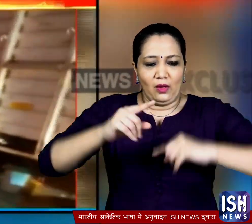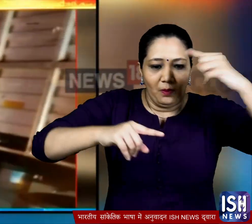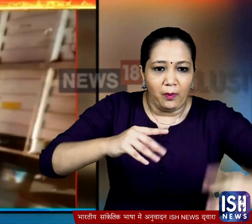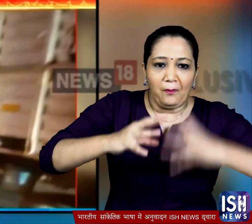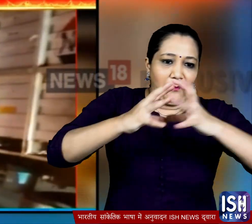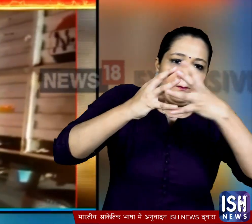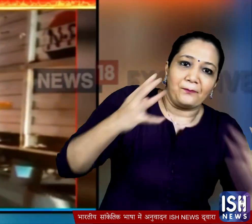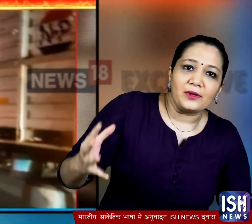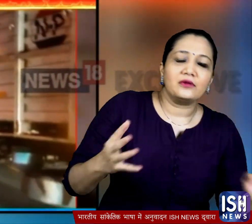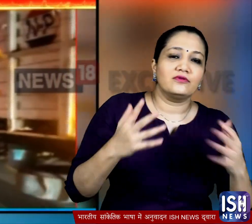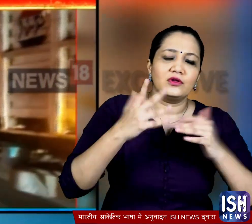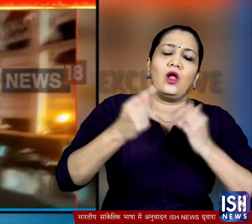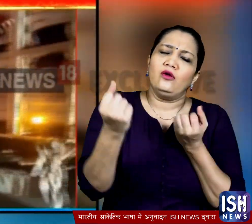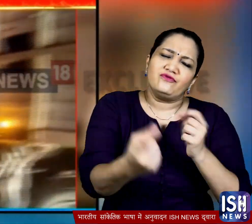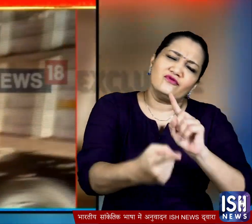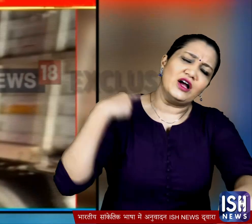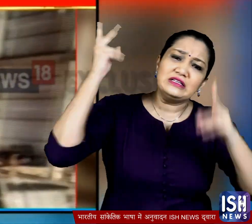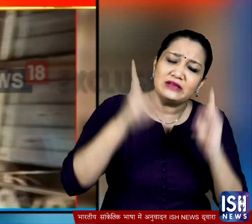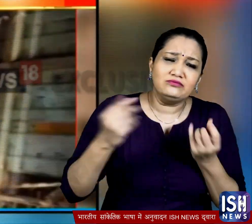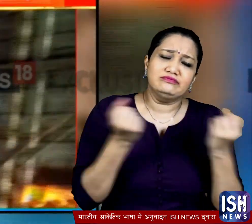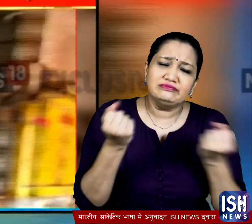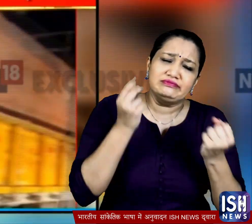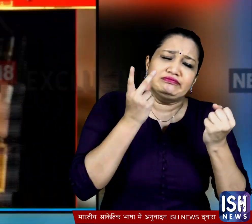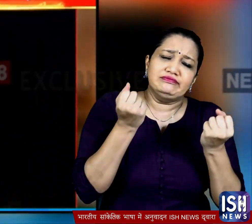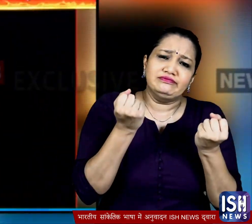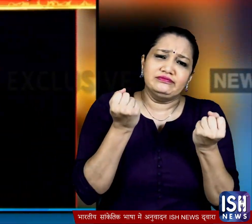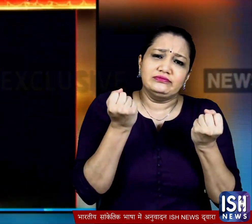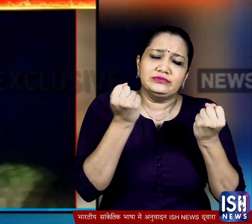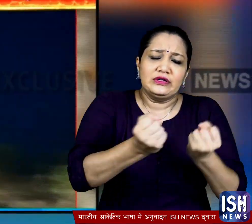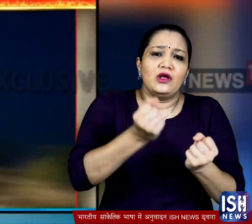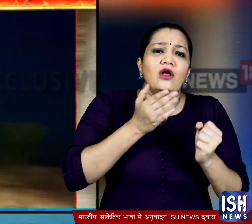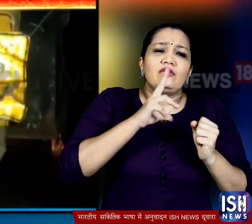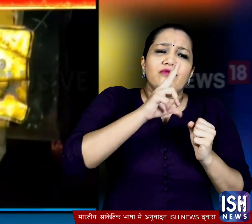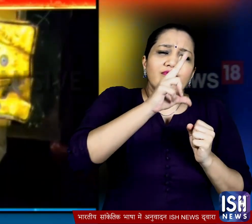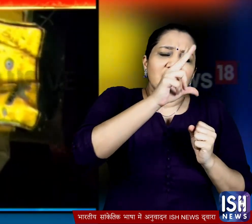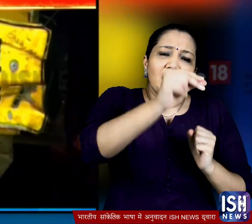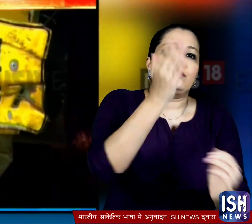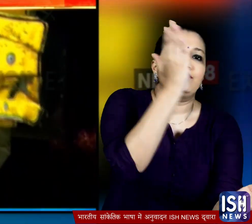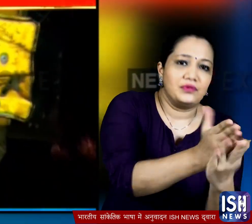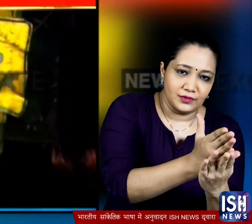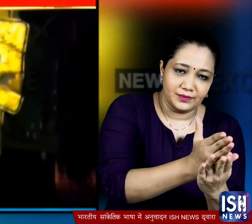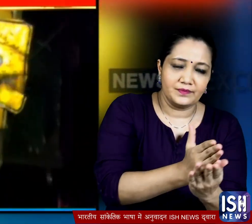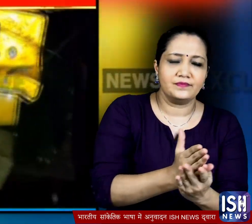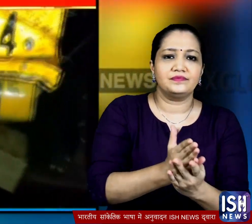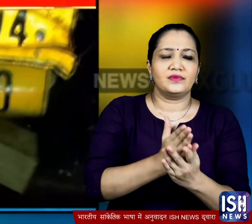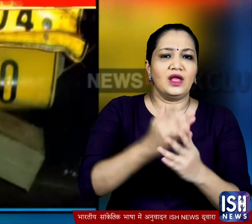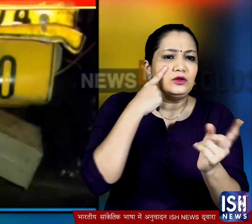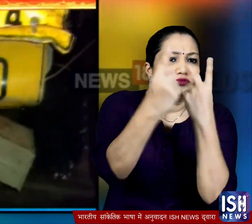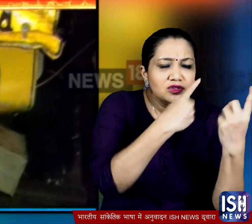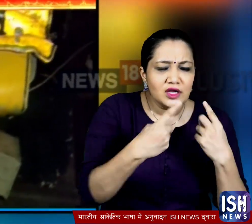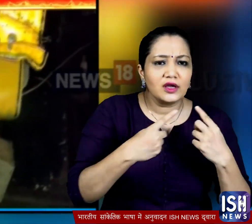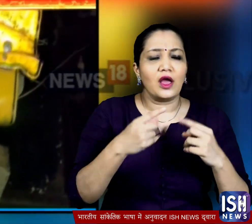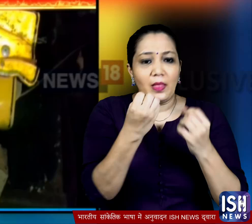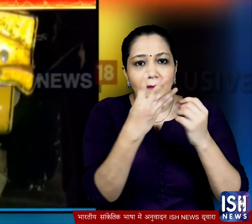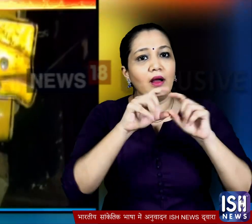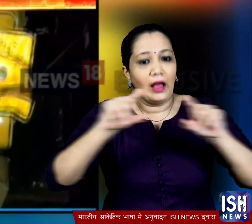पहिया घूमकर निकल गया, फिर भी वो उसे पूरी स्पीड से दौड़ाता रहा। काफी थकाने के बाद आखिरकार वो ट्रक रुका और जब उसकी जांच की